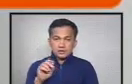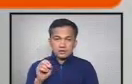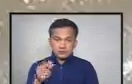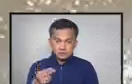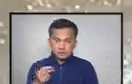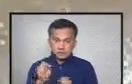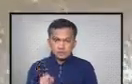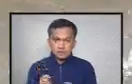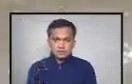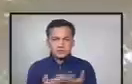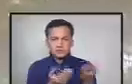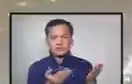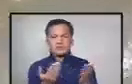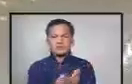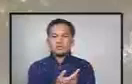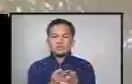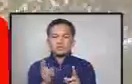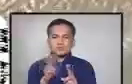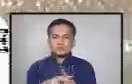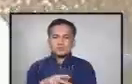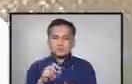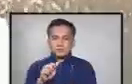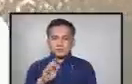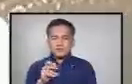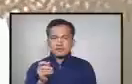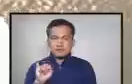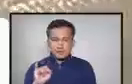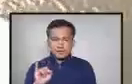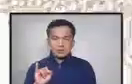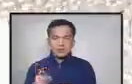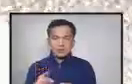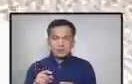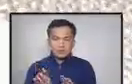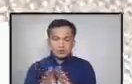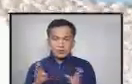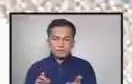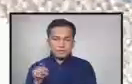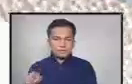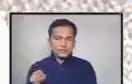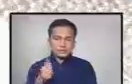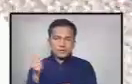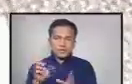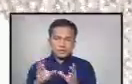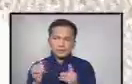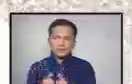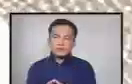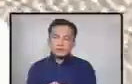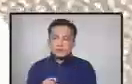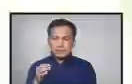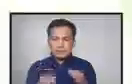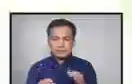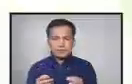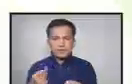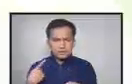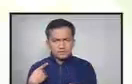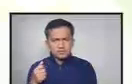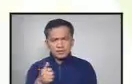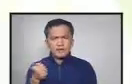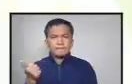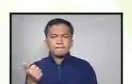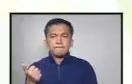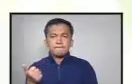maaaring magsumite ng bagong application ang Sanofi Pasteur. Bukas din sila sa ibang kumpanya. If there are other